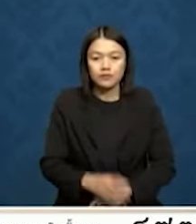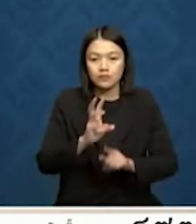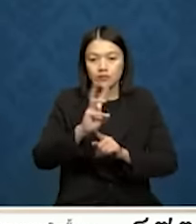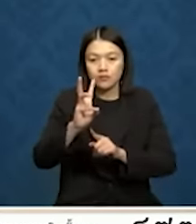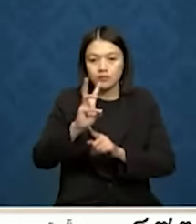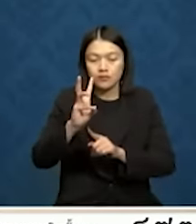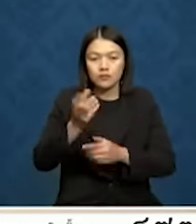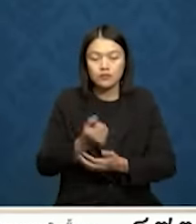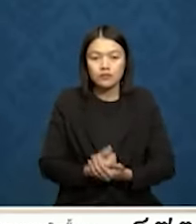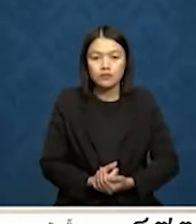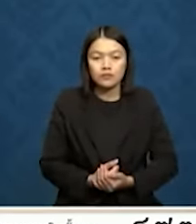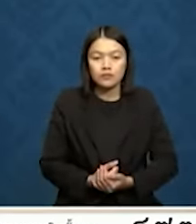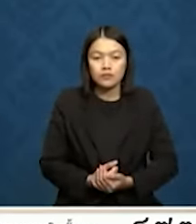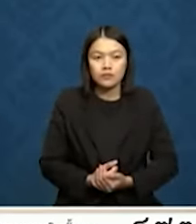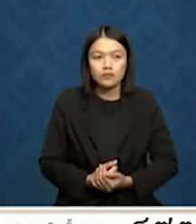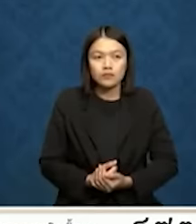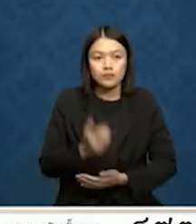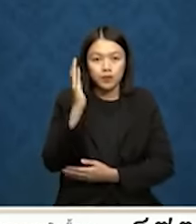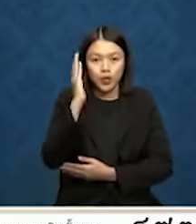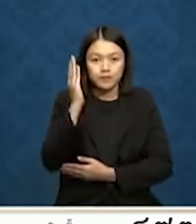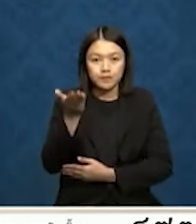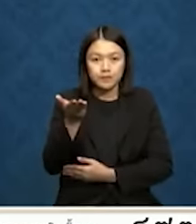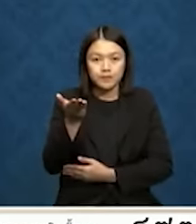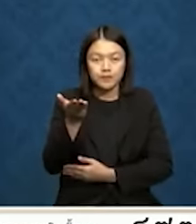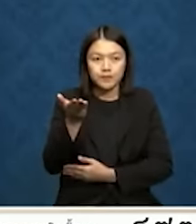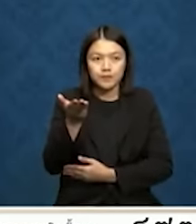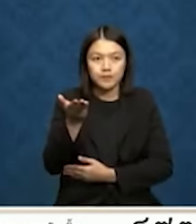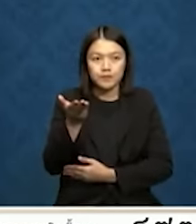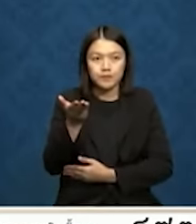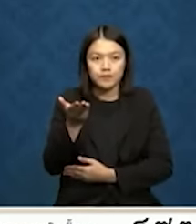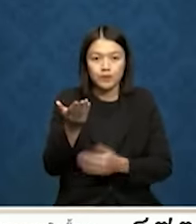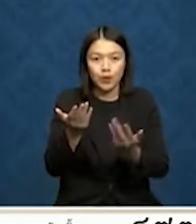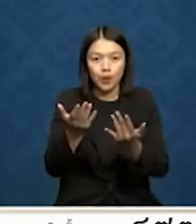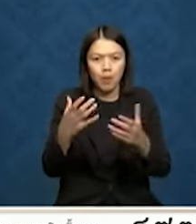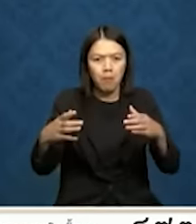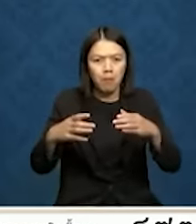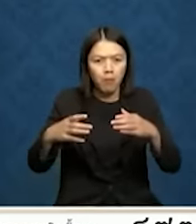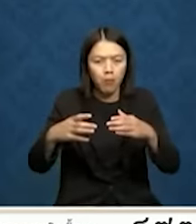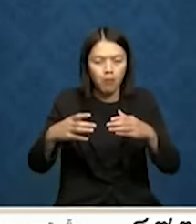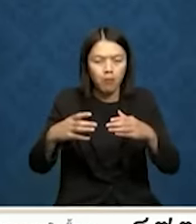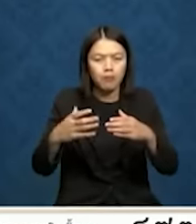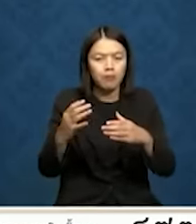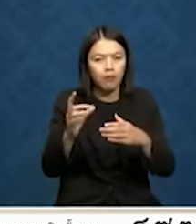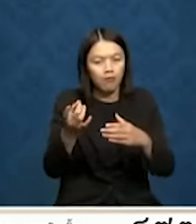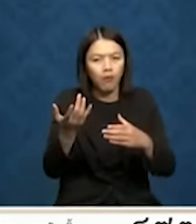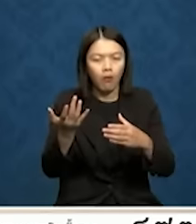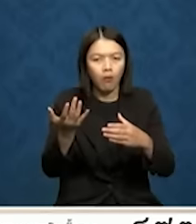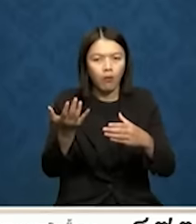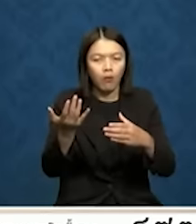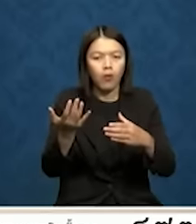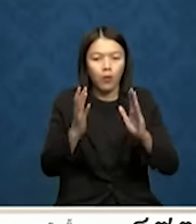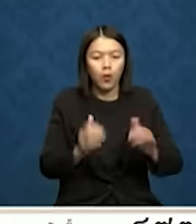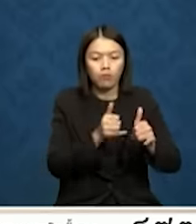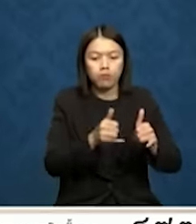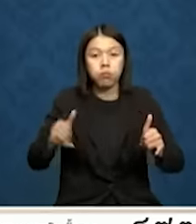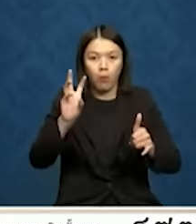ณพันตินโน่นเจิมรอสังกัดพรรคครับแต่6ท่านนี้จะเป็นกรรม